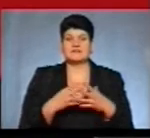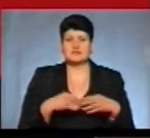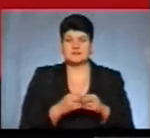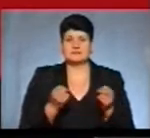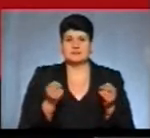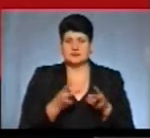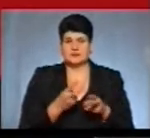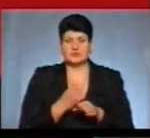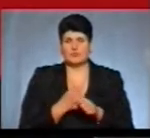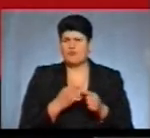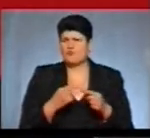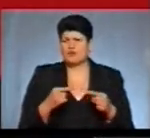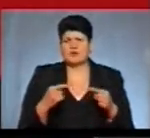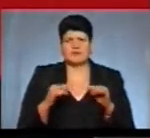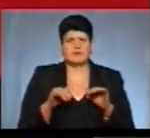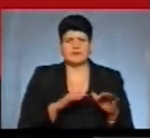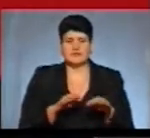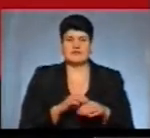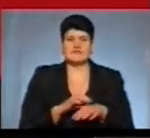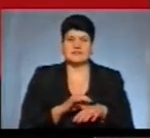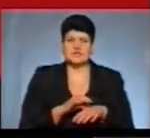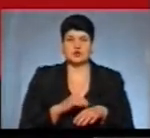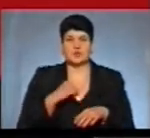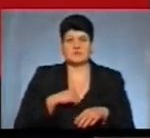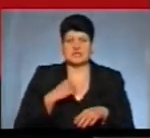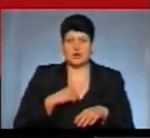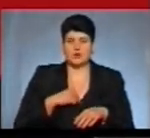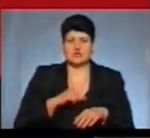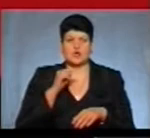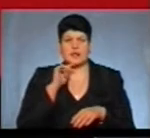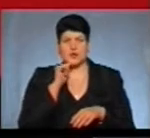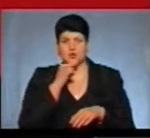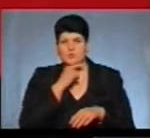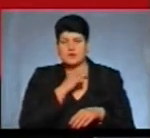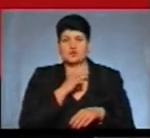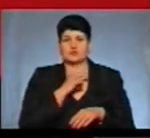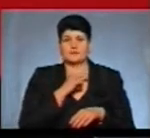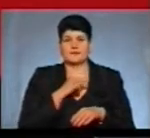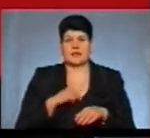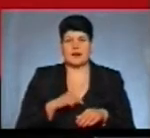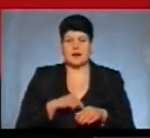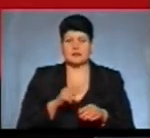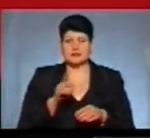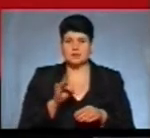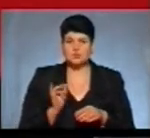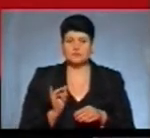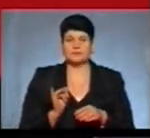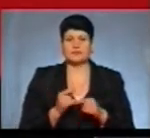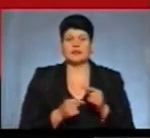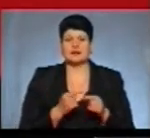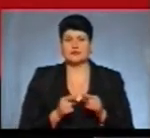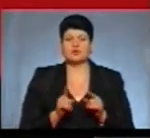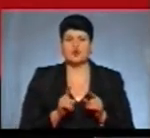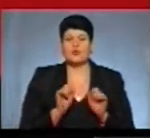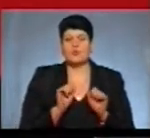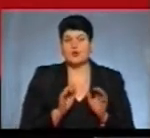вчинення будь-яких дій фізичного, психологічного, економічного характеру, внаслідок чого